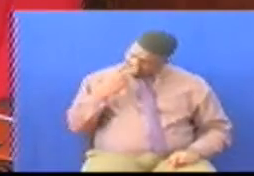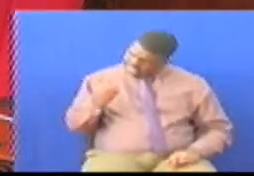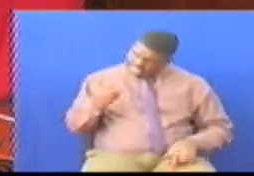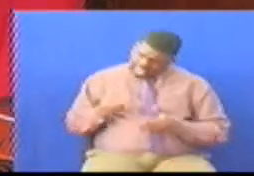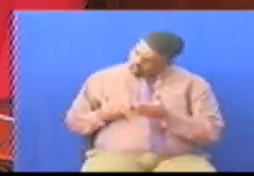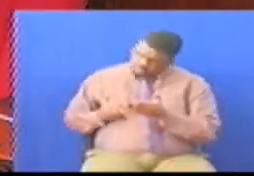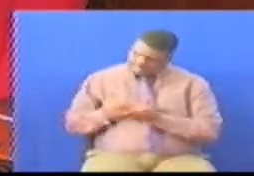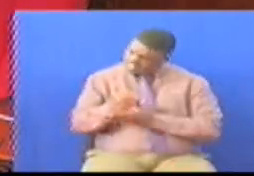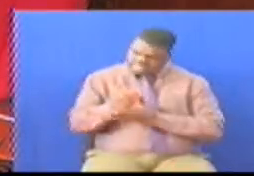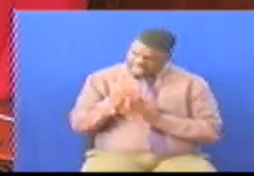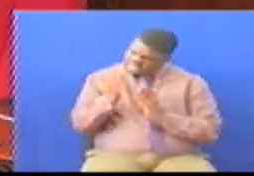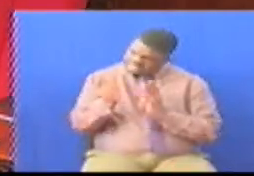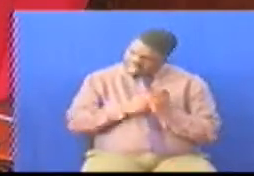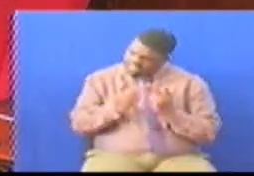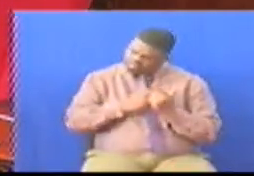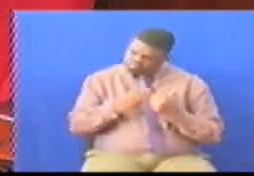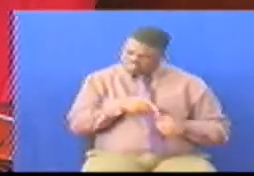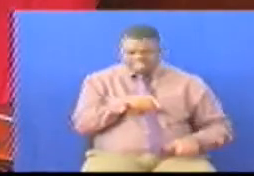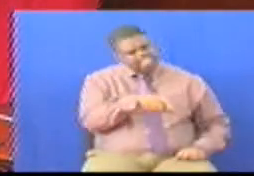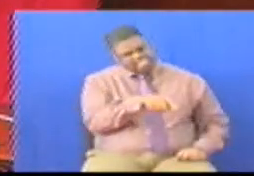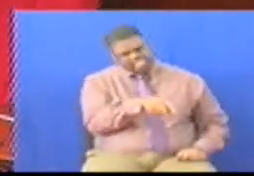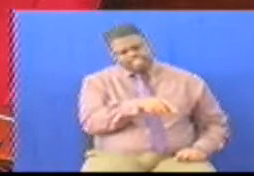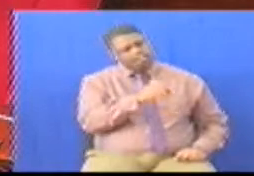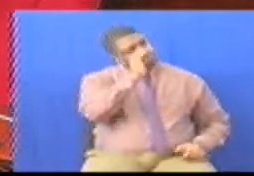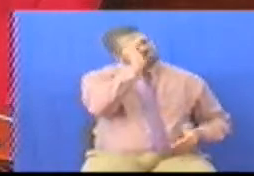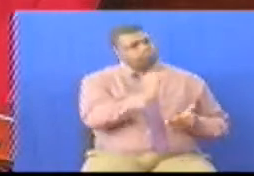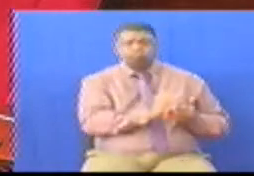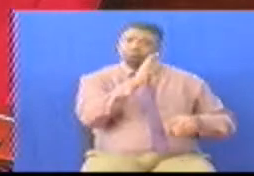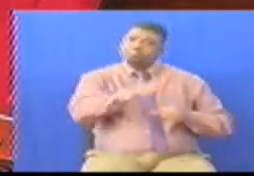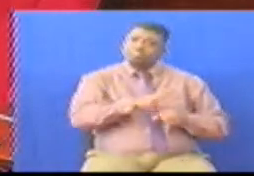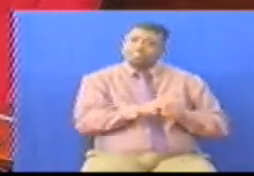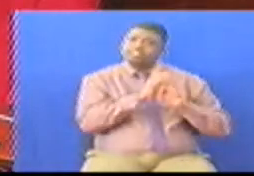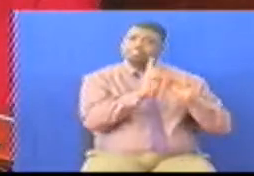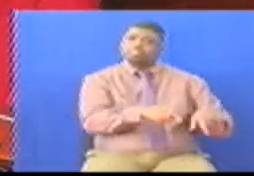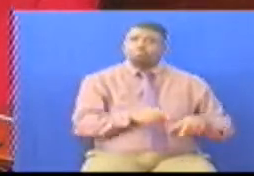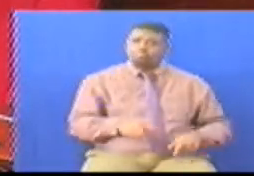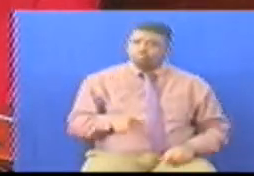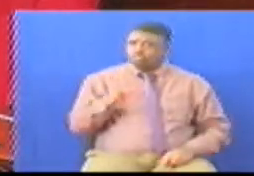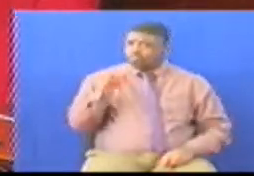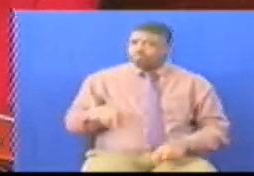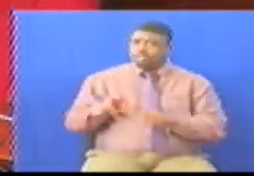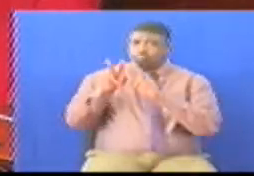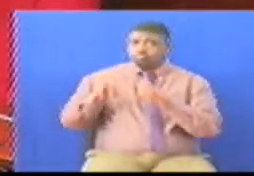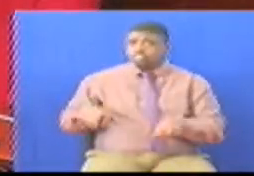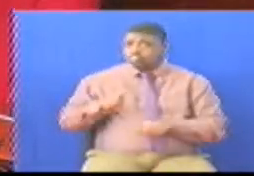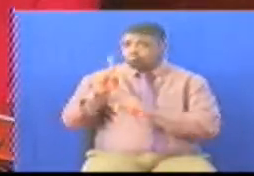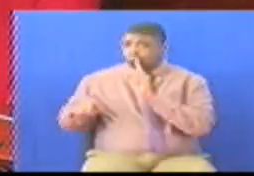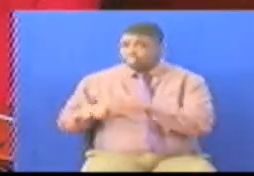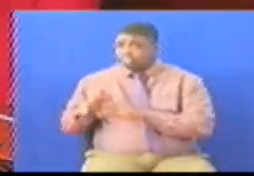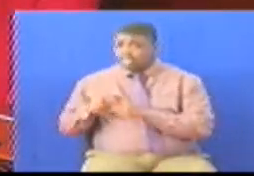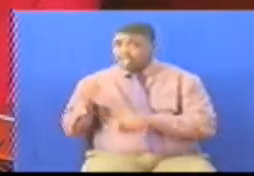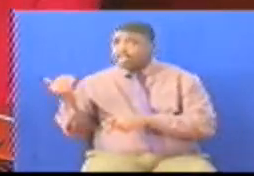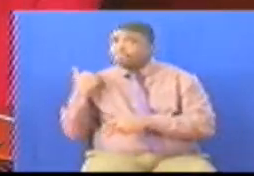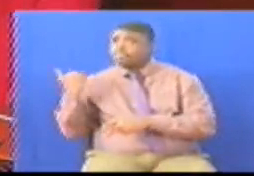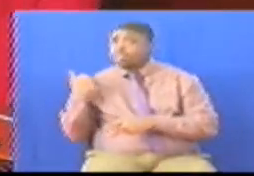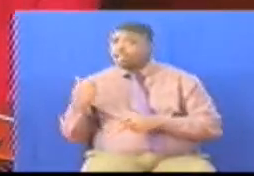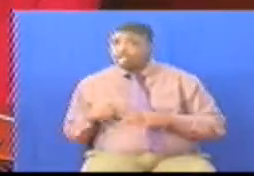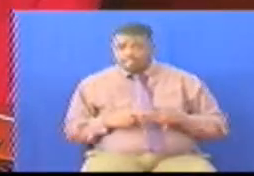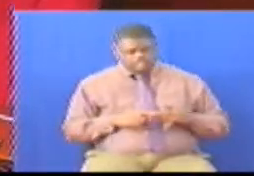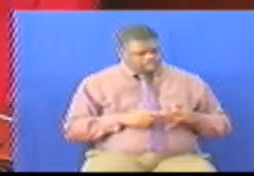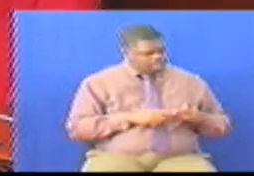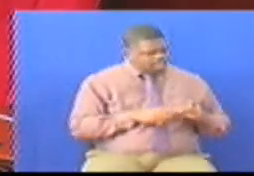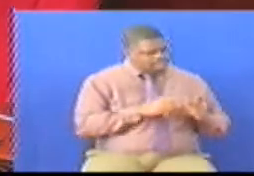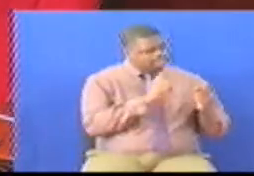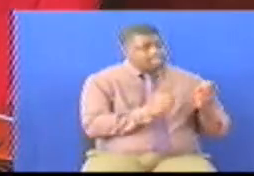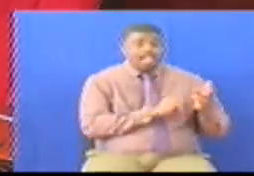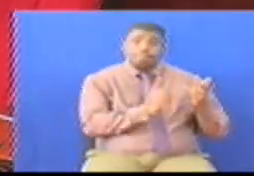hizi. Yapo mapungufu mengi Mheshimiwa Speaker. Tulipomuuliza mkaguzi akatuambia mathalan katika hesabu